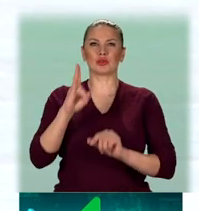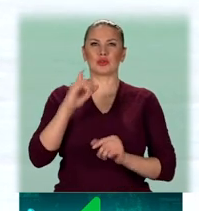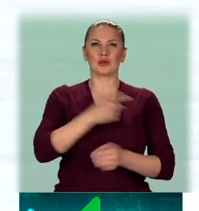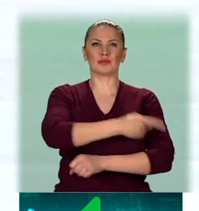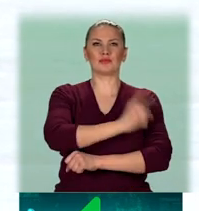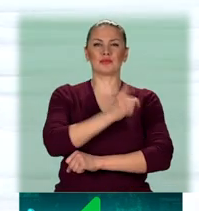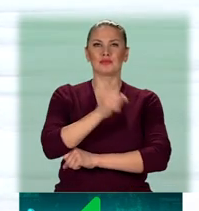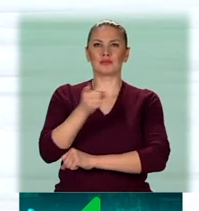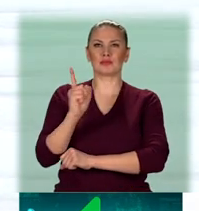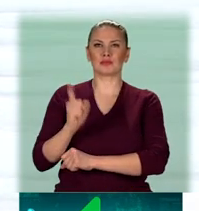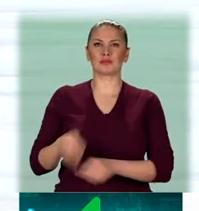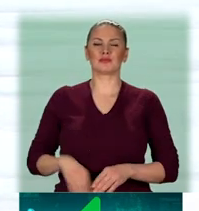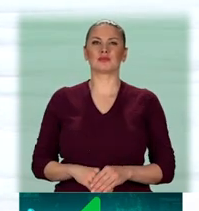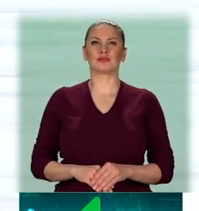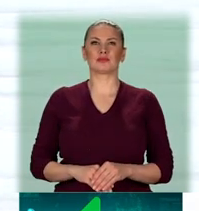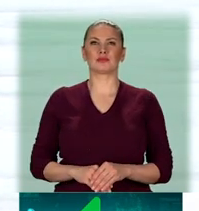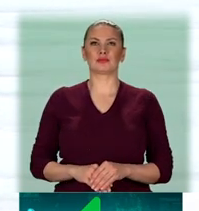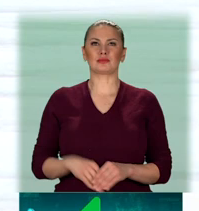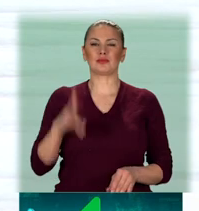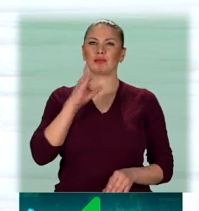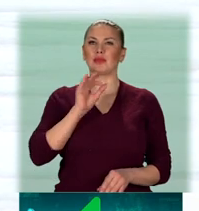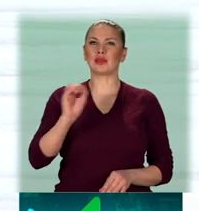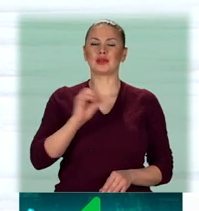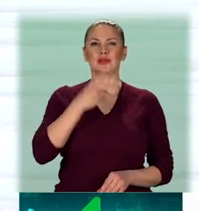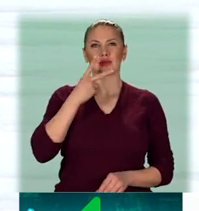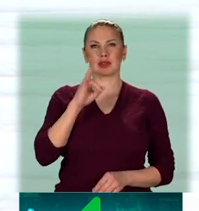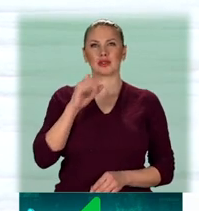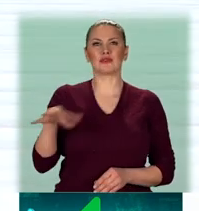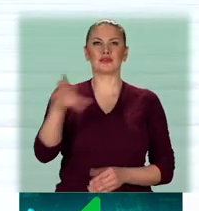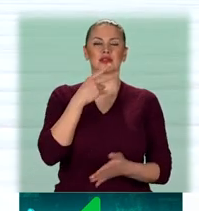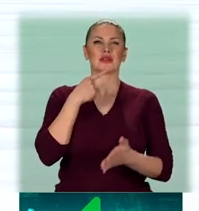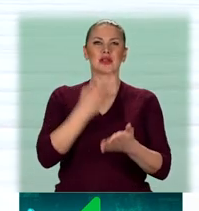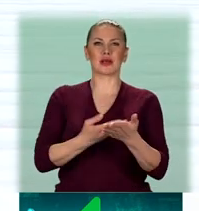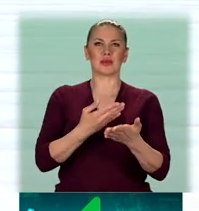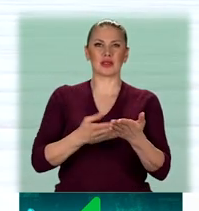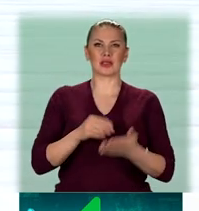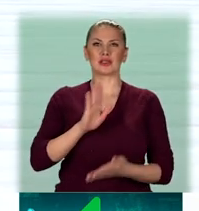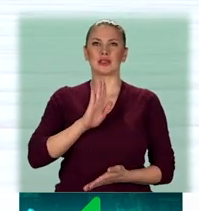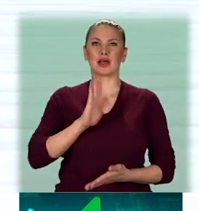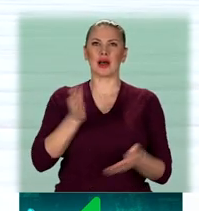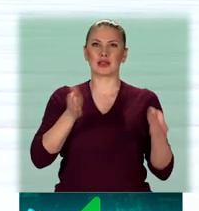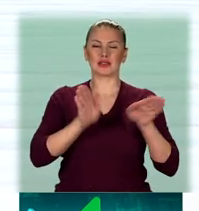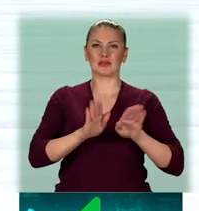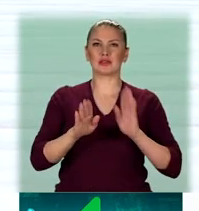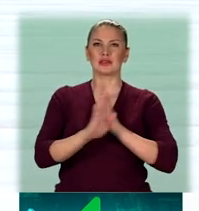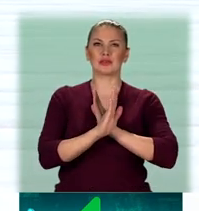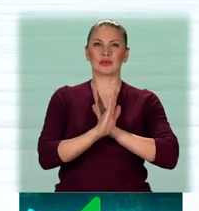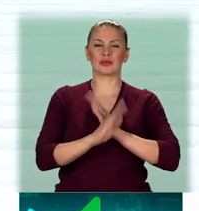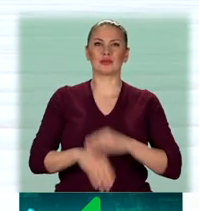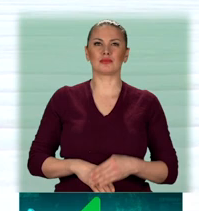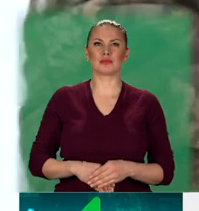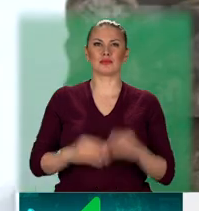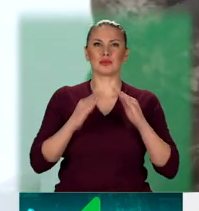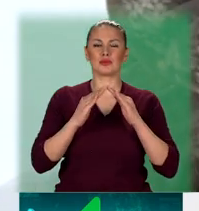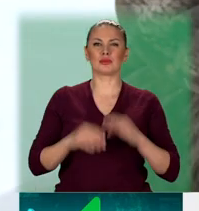утра поехали на рыбалку. Несмотря на все рекомендации оставаться дома по причине, которой и так всем известно, они не хотят. На вопросы журналистов либо не